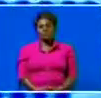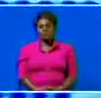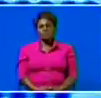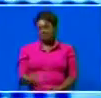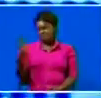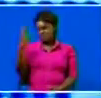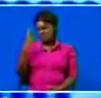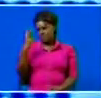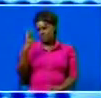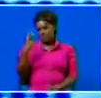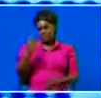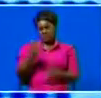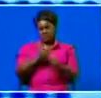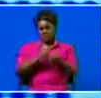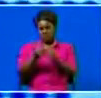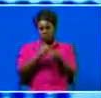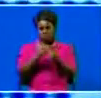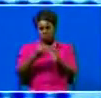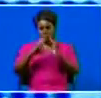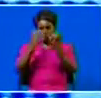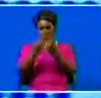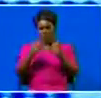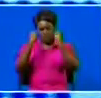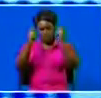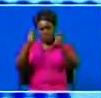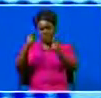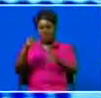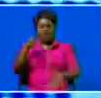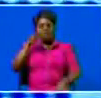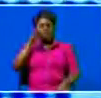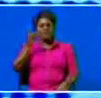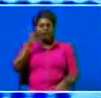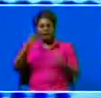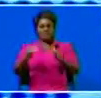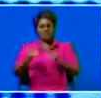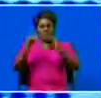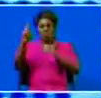Na mtazamaji, tuangazie taarifa za kombe la dunia ambapo Ufaransa wamefuzu robo finali ya michuano ya